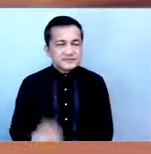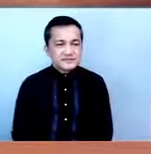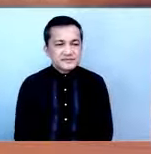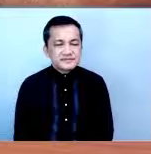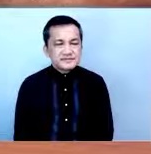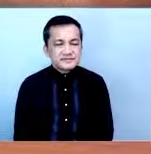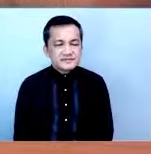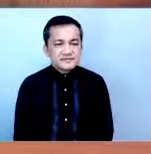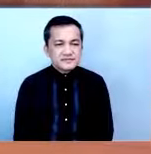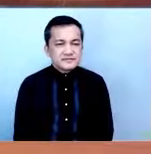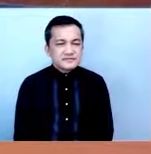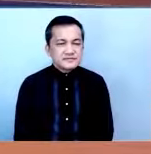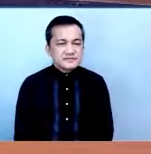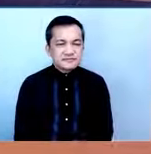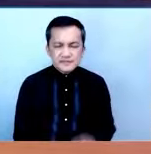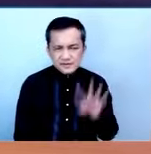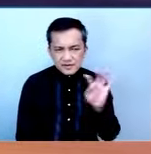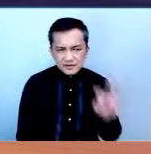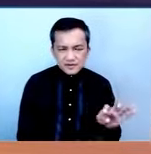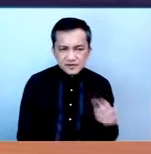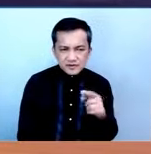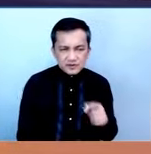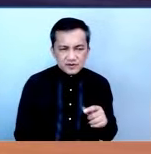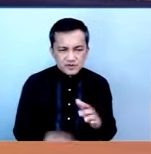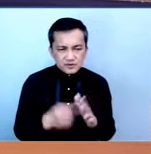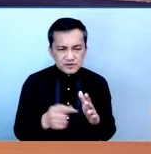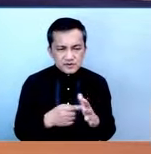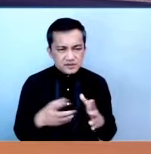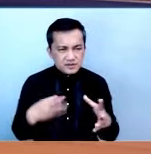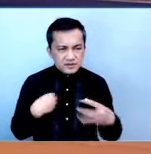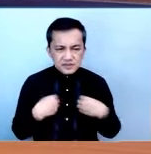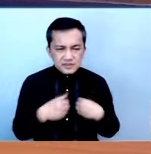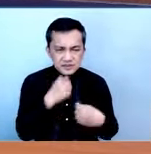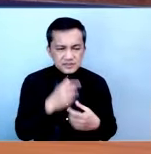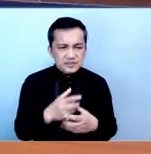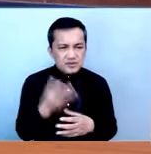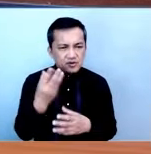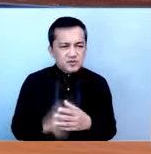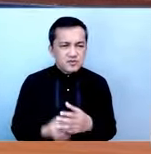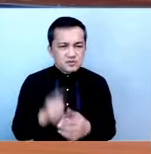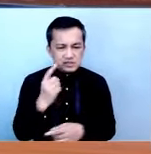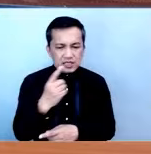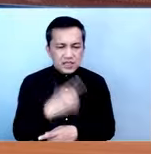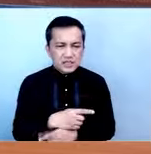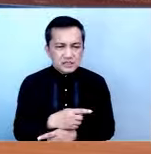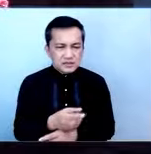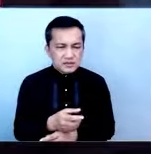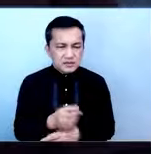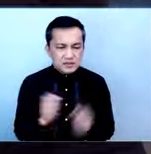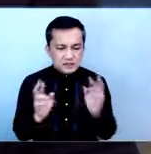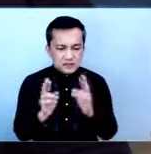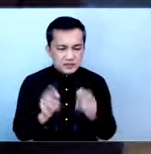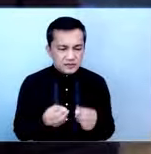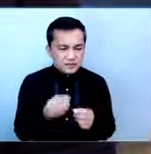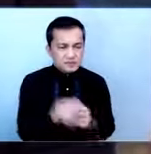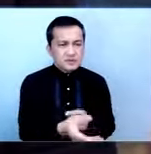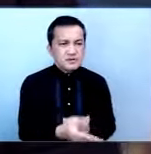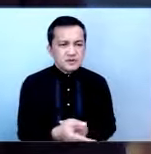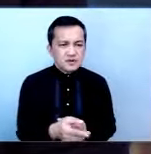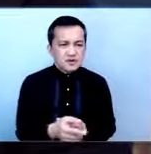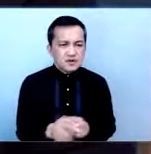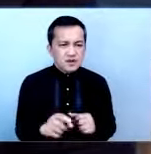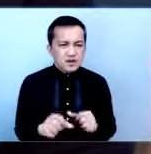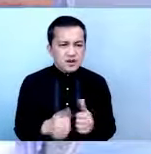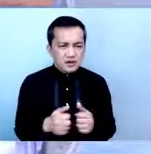for the Chinese New Year. Yes, ma'am. Kung minsan nakakatanggap kami ng ganito, hindi na uubos sa isang araw. So, lalagay ito sa ref. Yes. Ano yung magandang pag-prepare